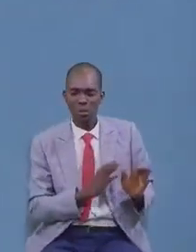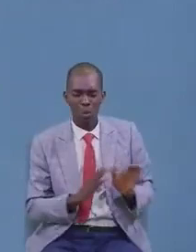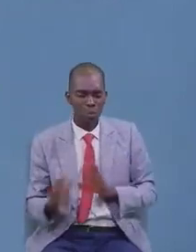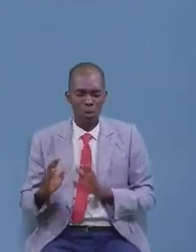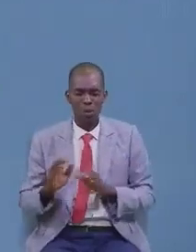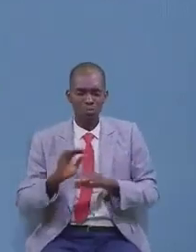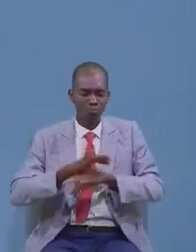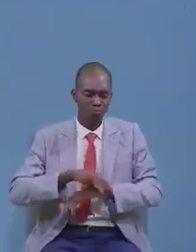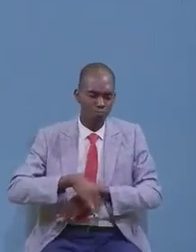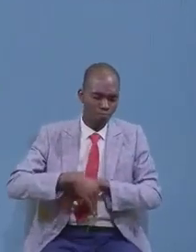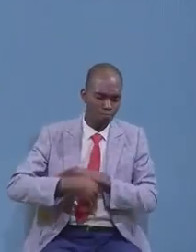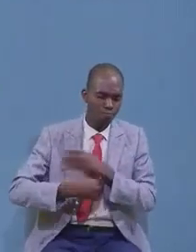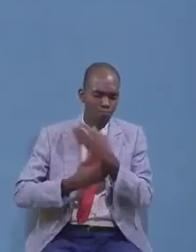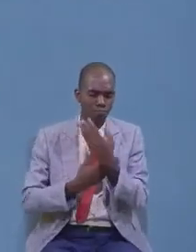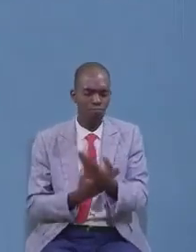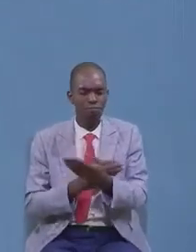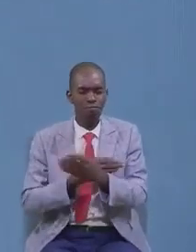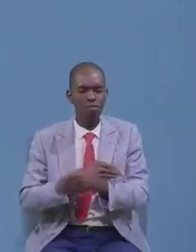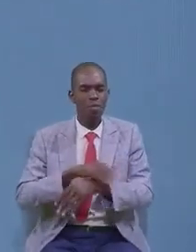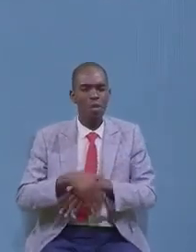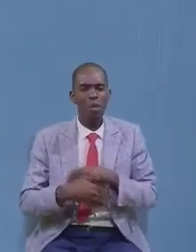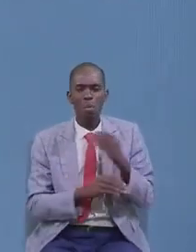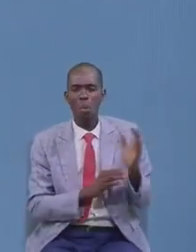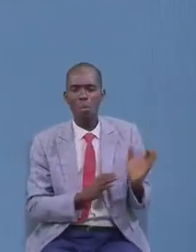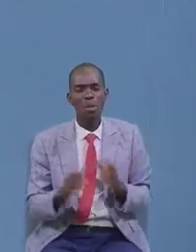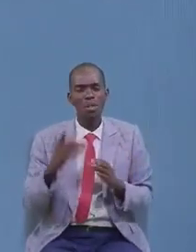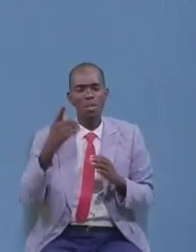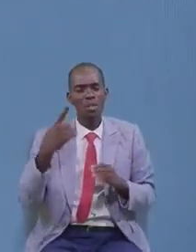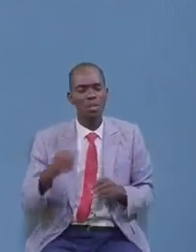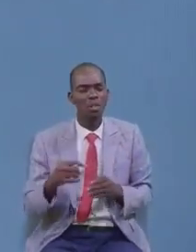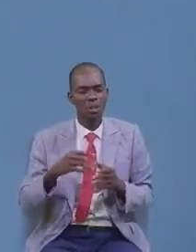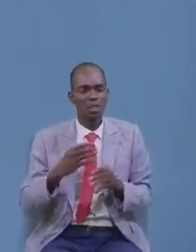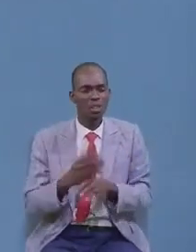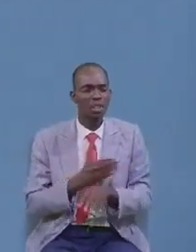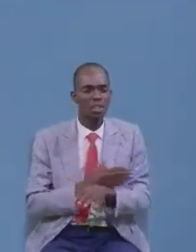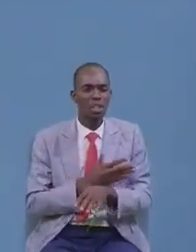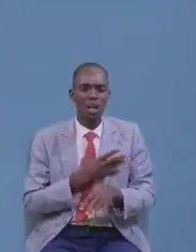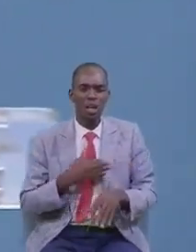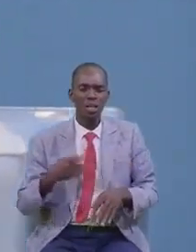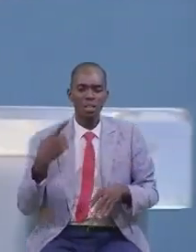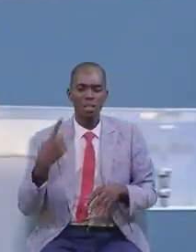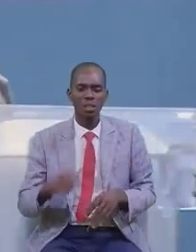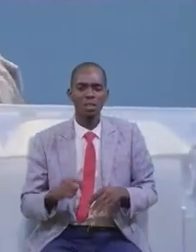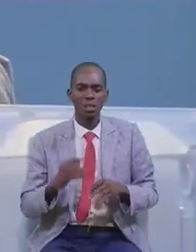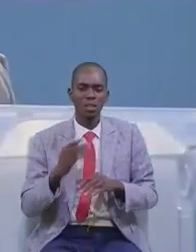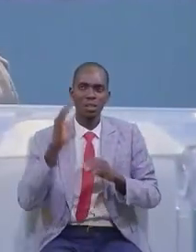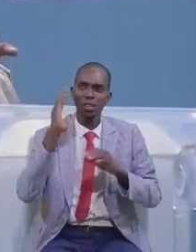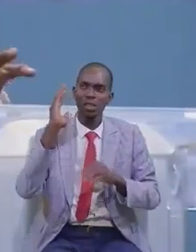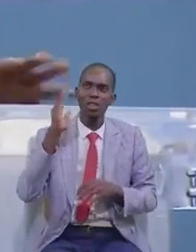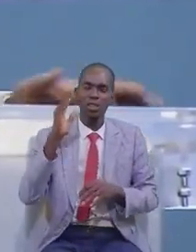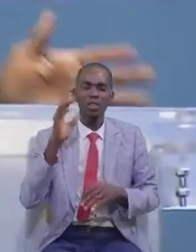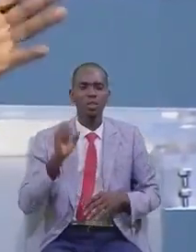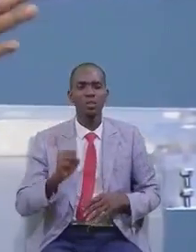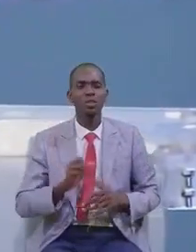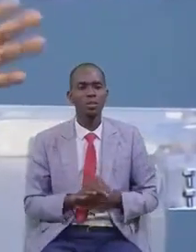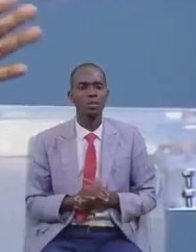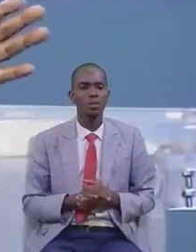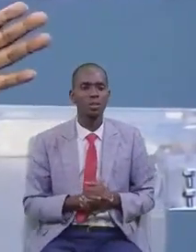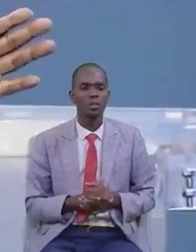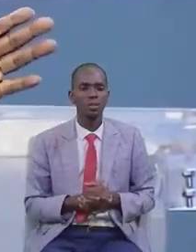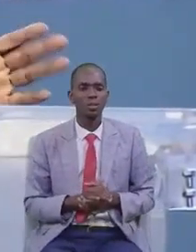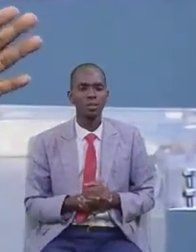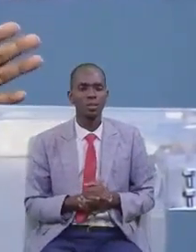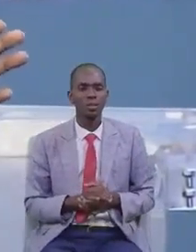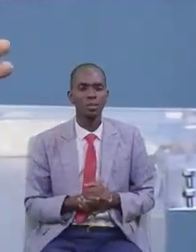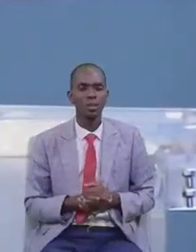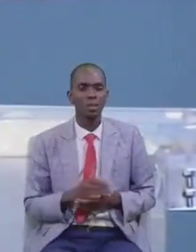their lesson and their lectures. అలాగే ఉపన్యాసం చేస్తున్న ప్రతి ఉపాధ్యాయుడు కూడా నేను చెప్తున్న పాఠం వారికి అర్థం కావాలని ఎదురు చూస్తాడు. They come